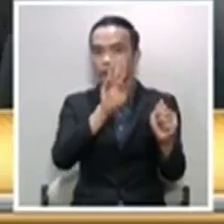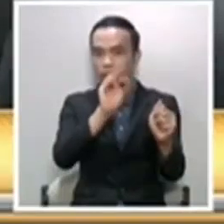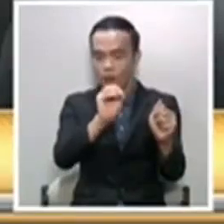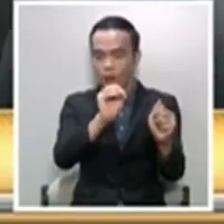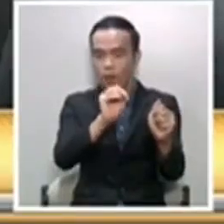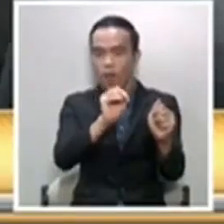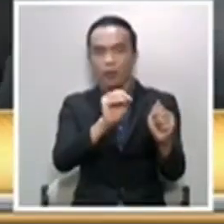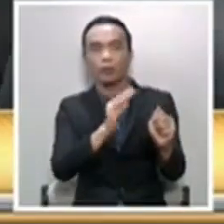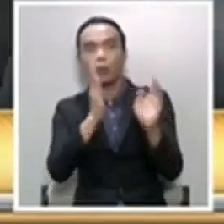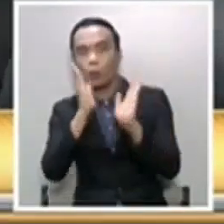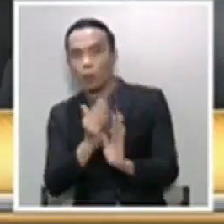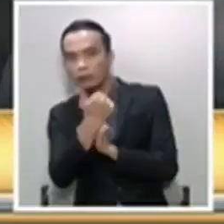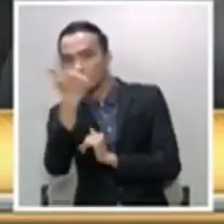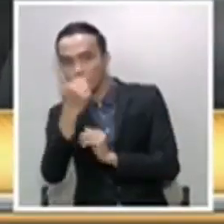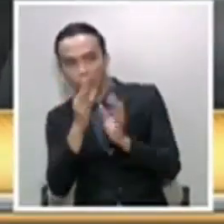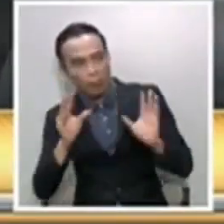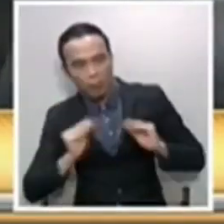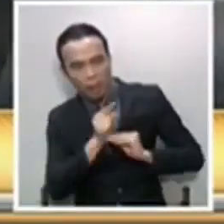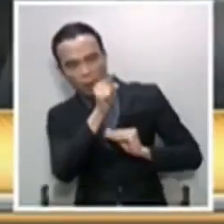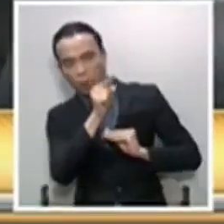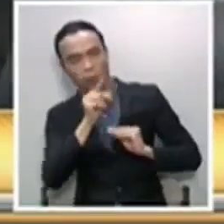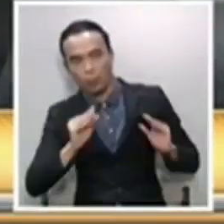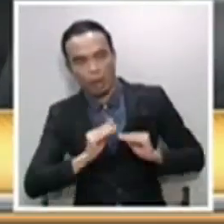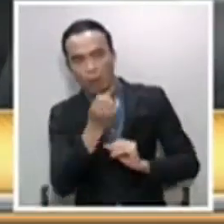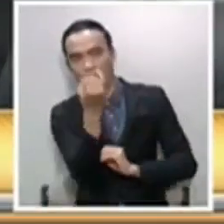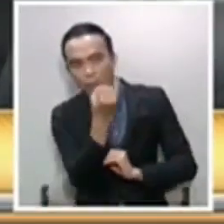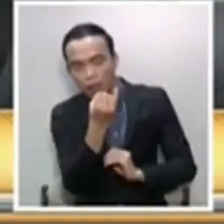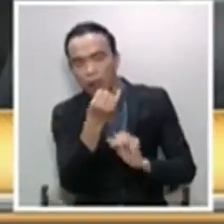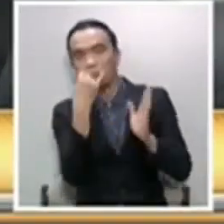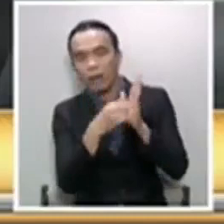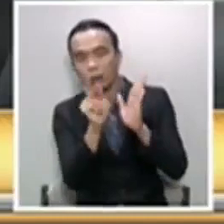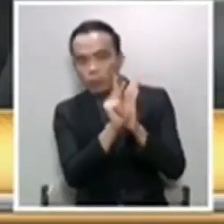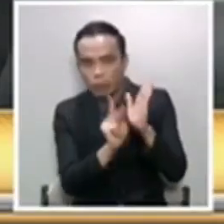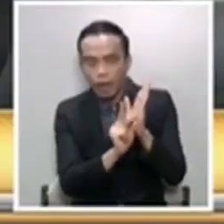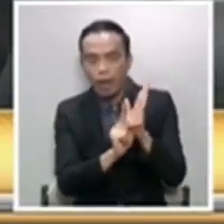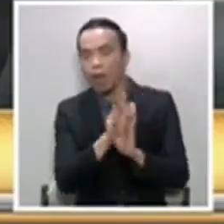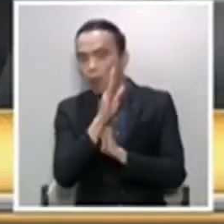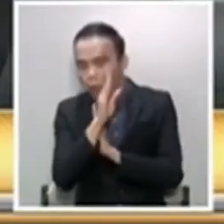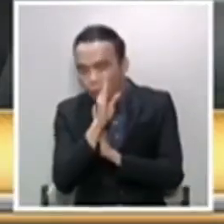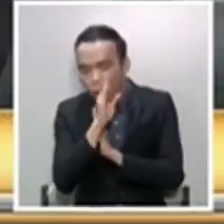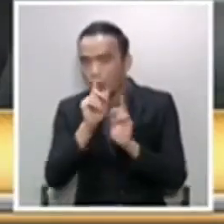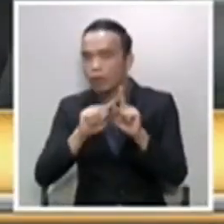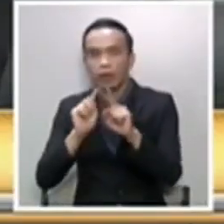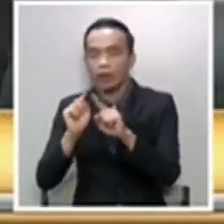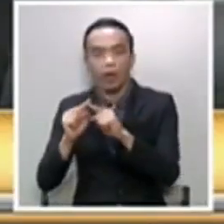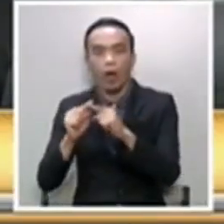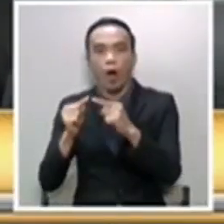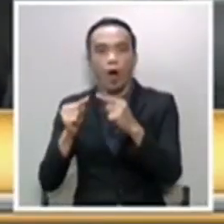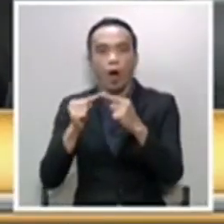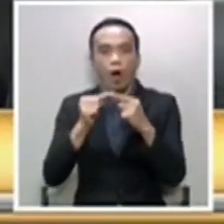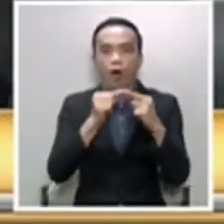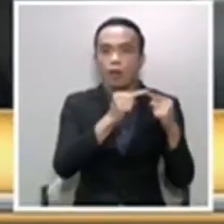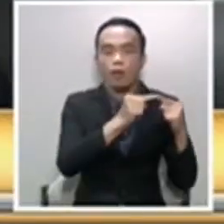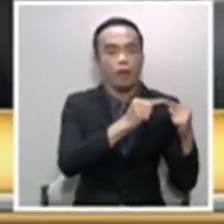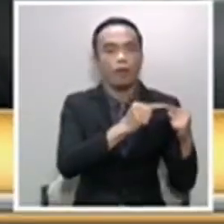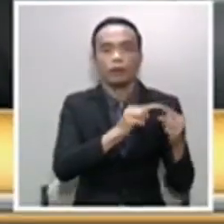อมรับนับถือมีมลทินถูกตำหนิและถูกนินทามาโดยตลอดเช่นนี้จะ